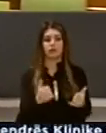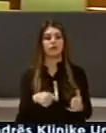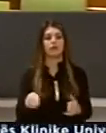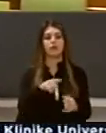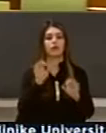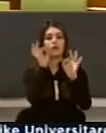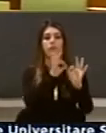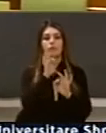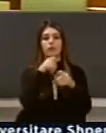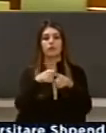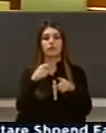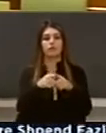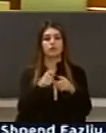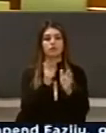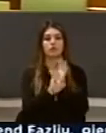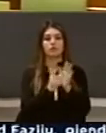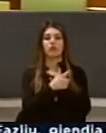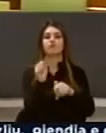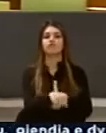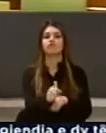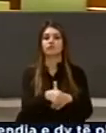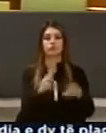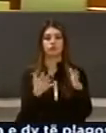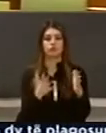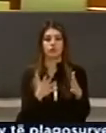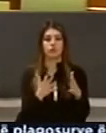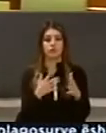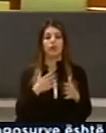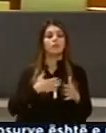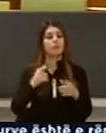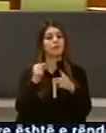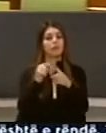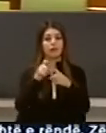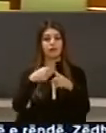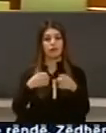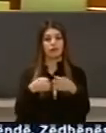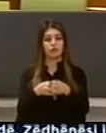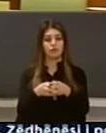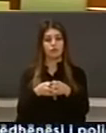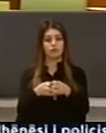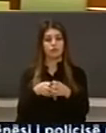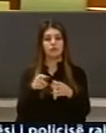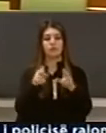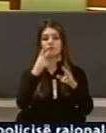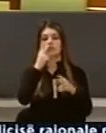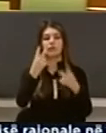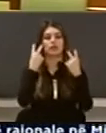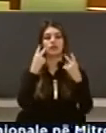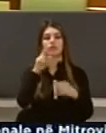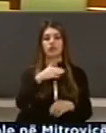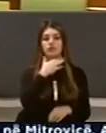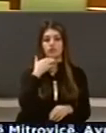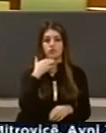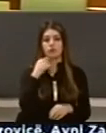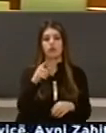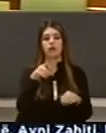nuk mund t'i mbyllë syt. Të nderuar deputet, grupi parlamentar i Partisë Demokratike të Kosovës konsideron se migrimi ilegal